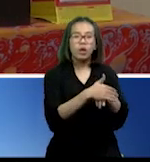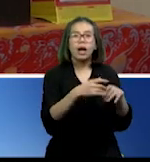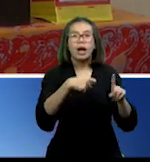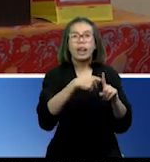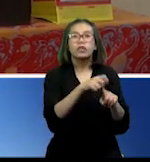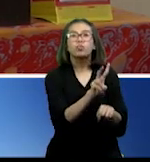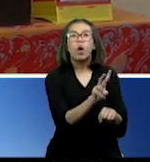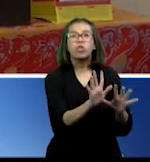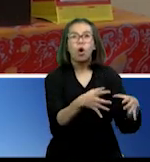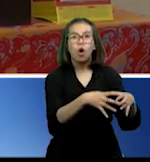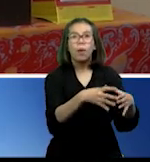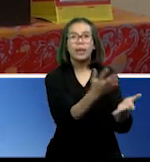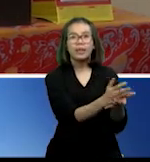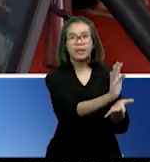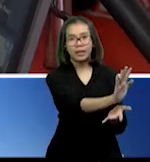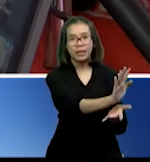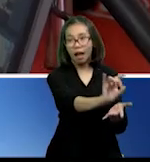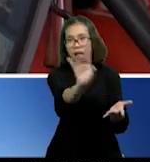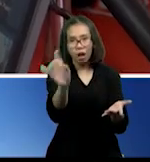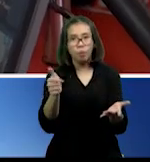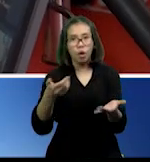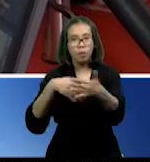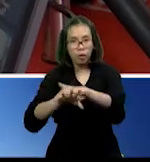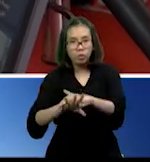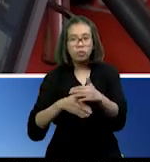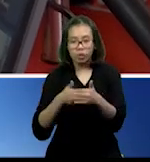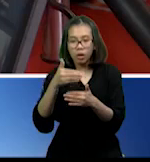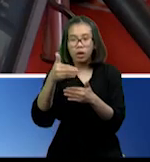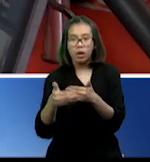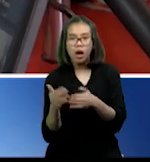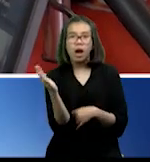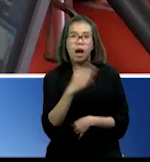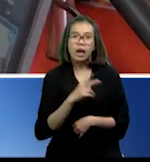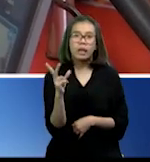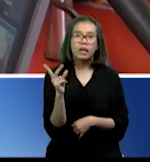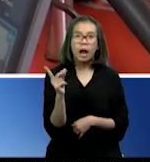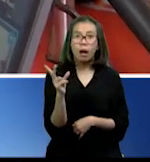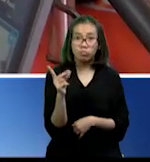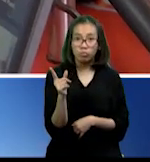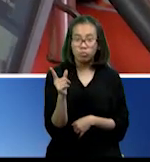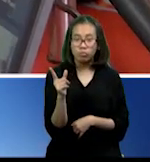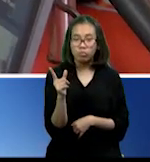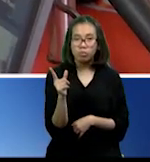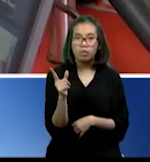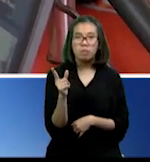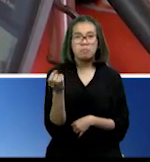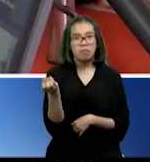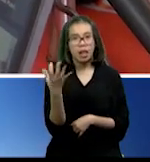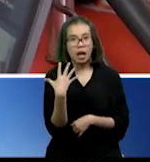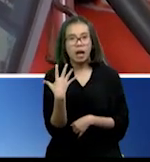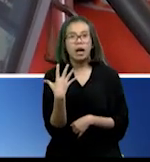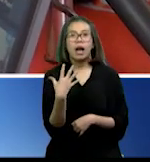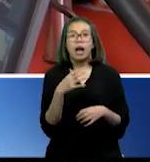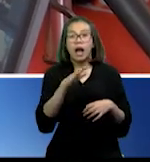dua saja tetapi selang dua hari kemudian tepatnya di hari Rabu terdapat informasi ulang ataupun terkonfirmasi bahwa untuk siswa yang